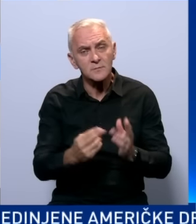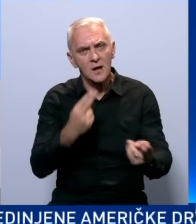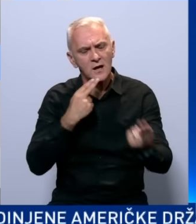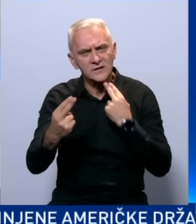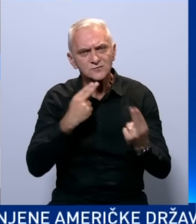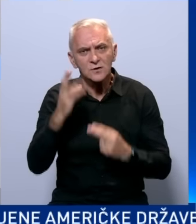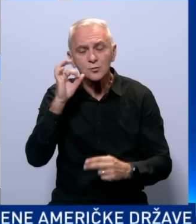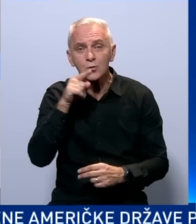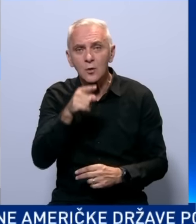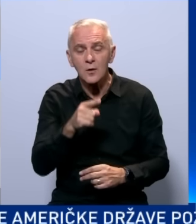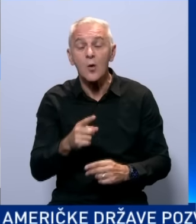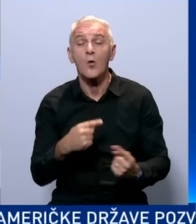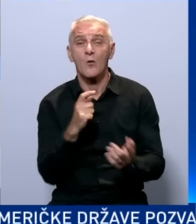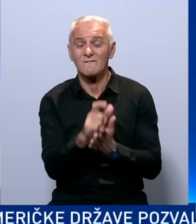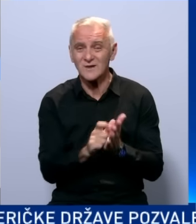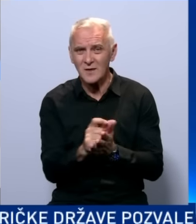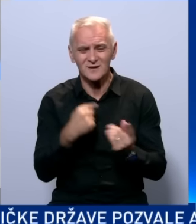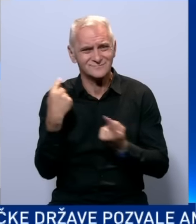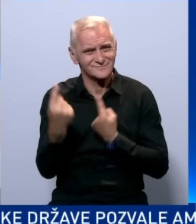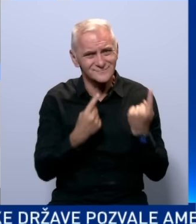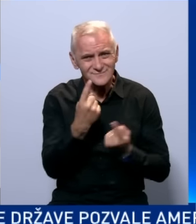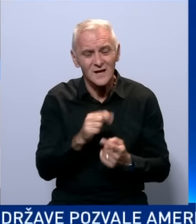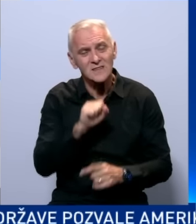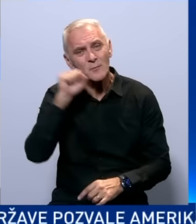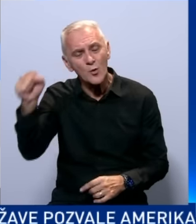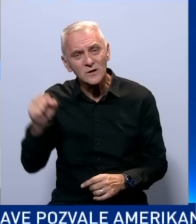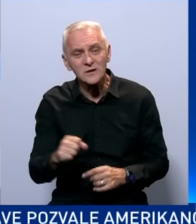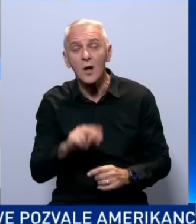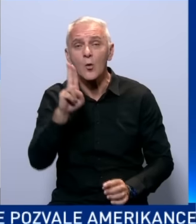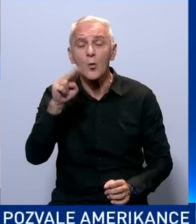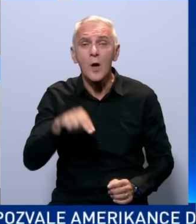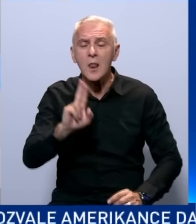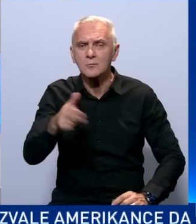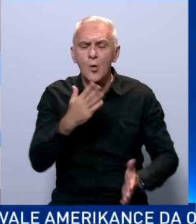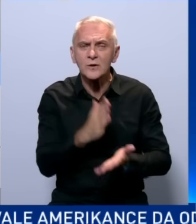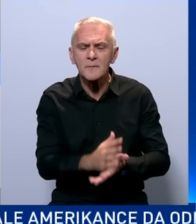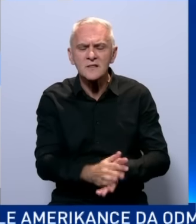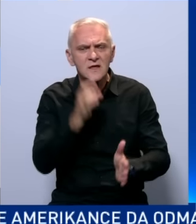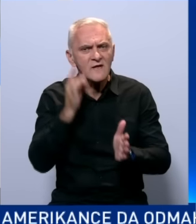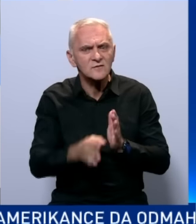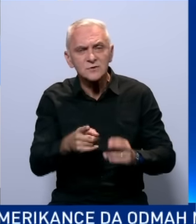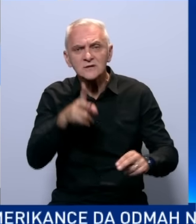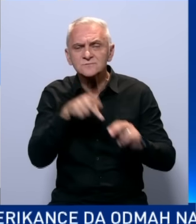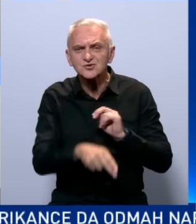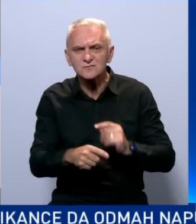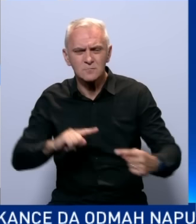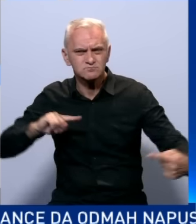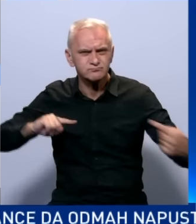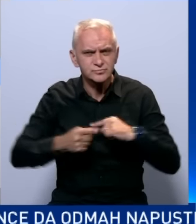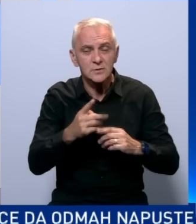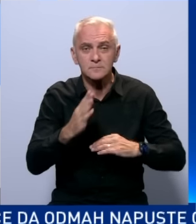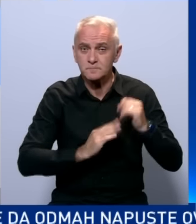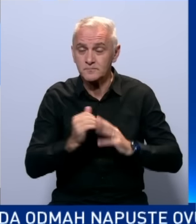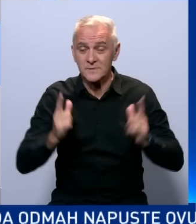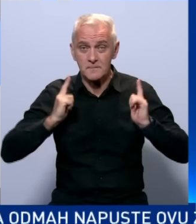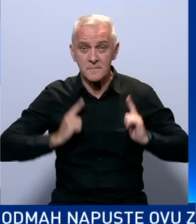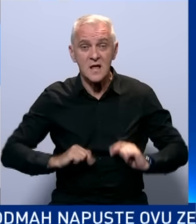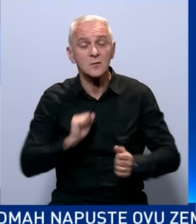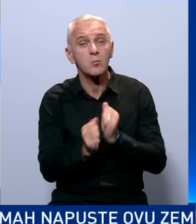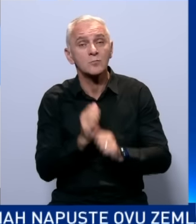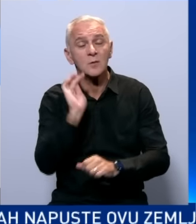njoj u doba krize demokratija i multilateralizma. UN mora biti efikasniji u prevenciji konflikta, izgradnji mira i borbi protiv